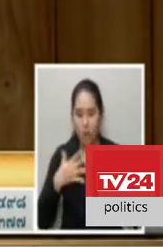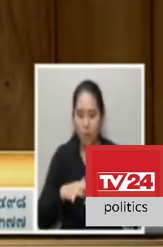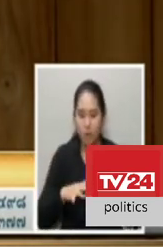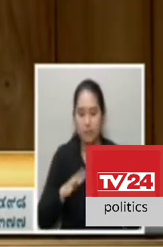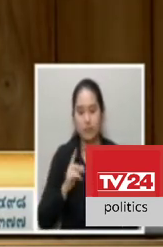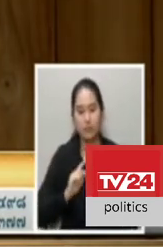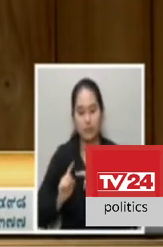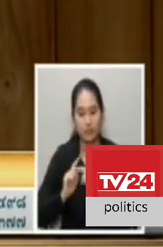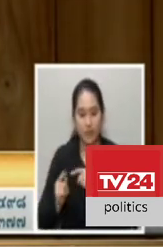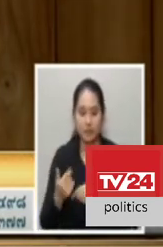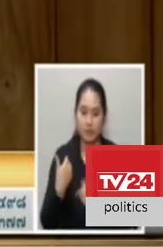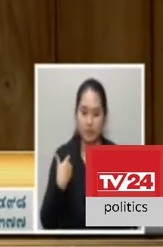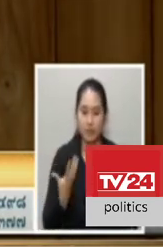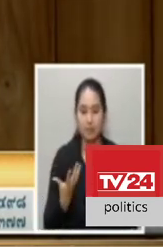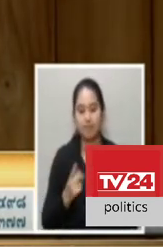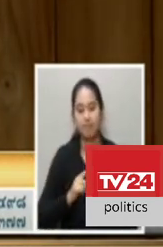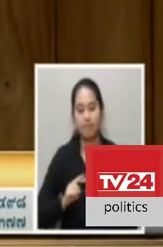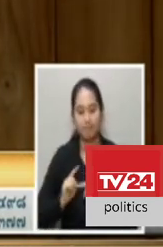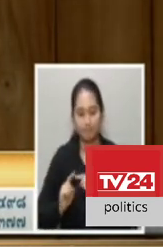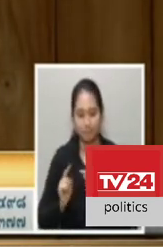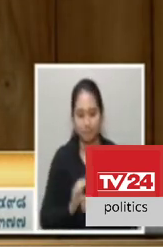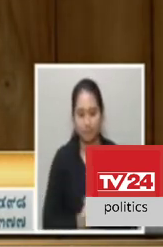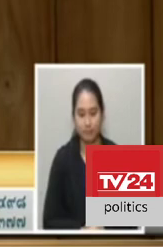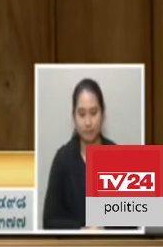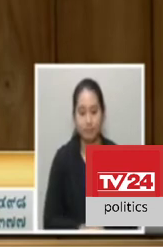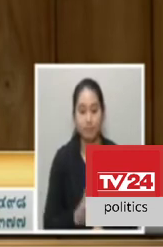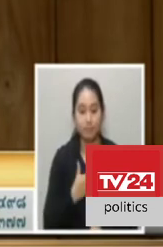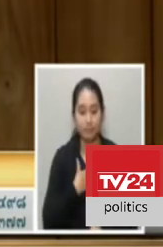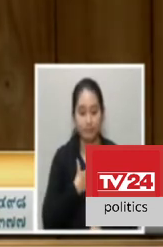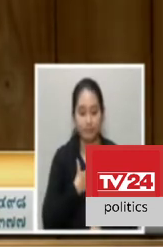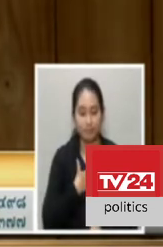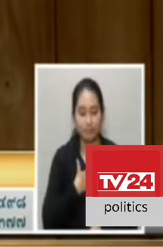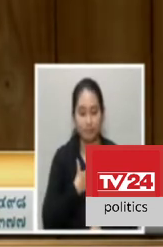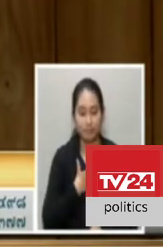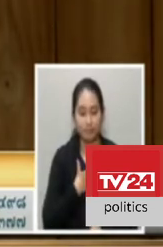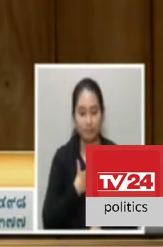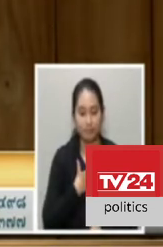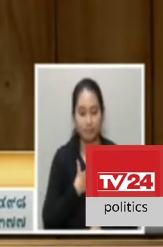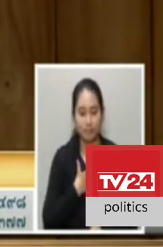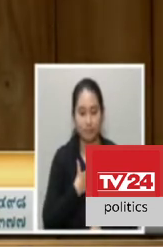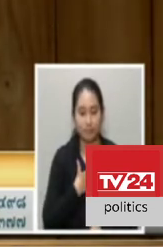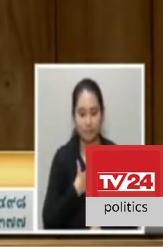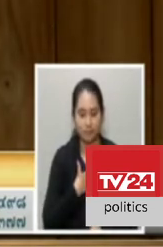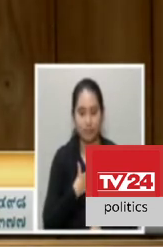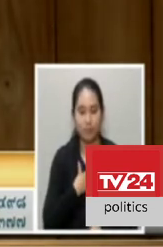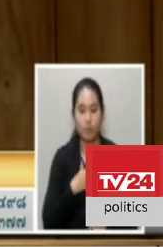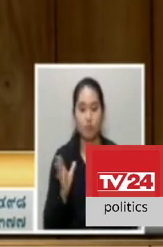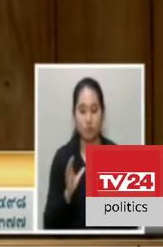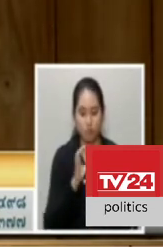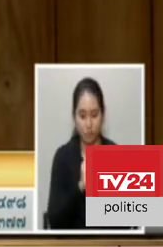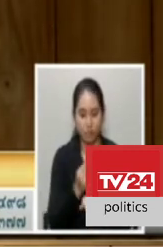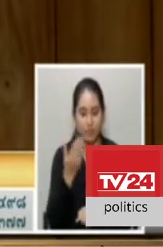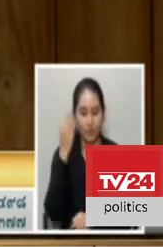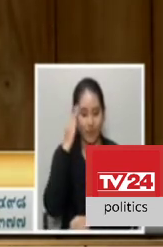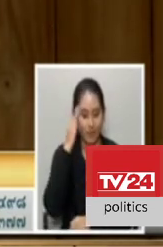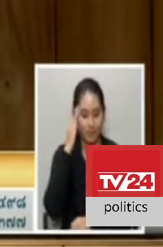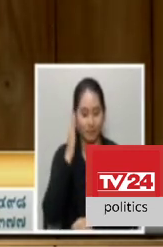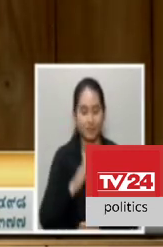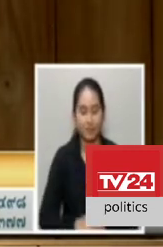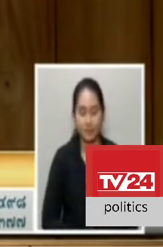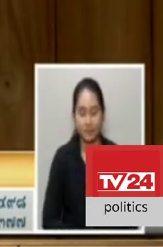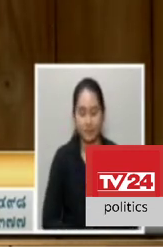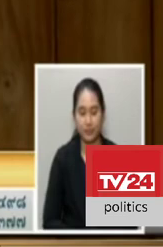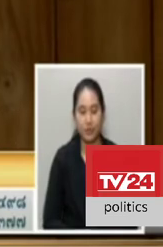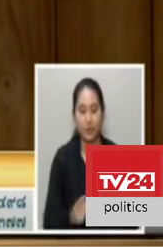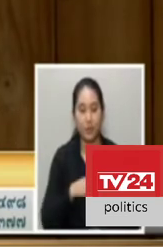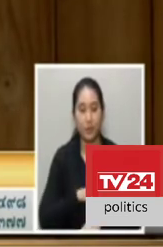ออกไปจากกรุงเทพครั้งนี้อย่างไรครับผมขออนุญาตเอาเรื่องภายในนะมาสรุปให้รับทราบกันครับ เวล